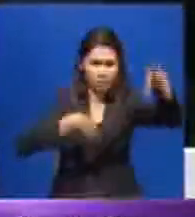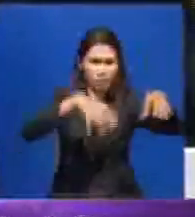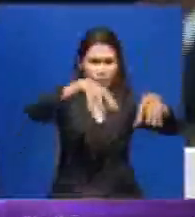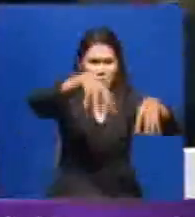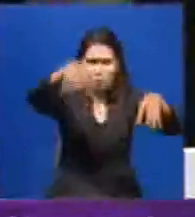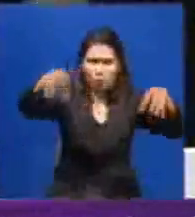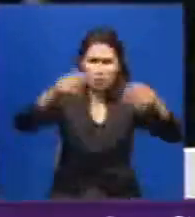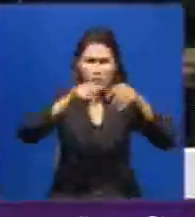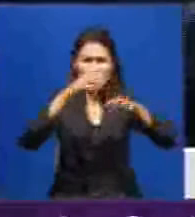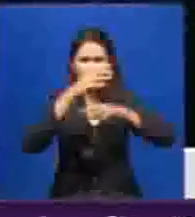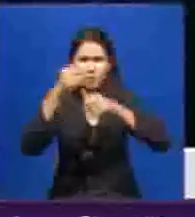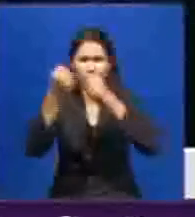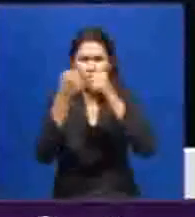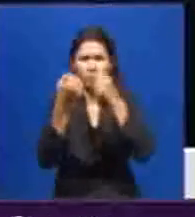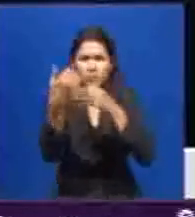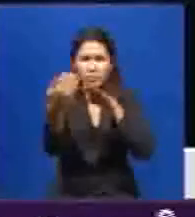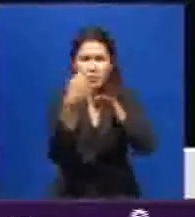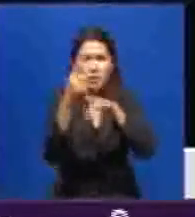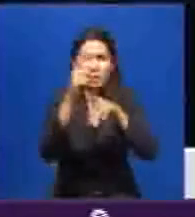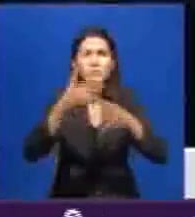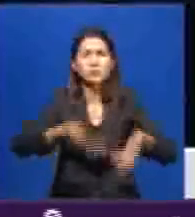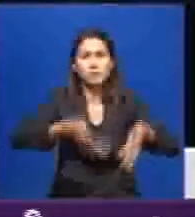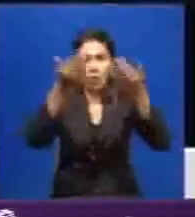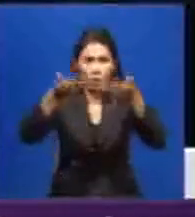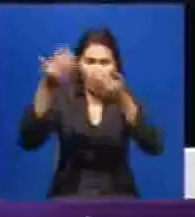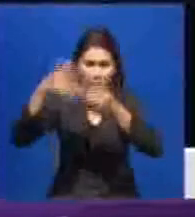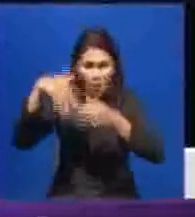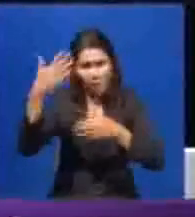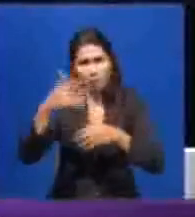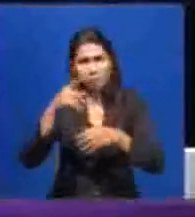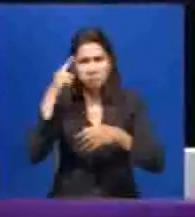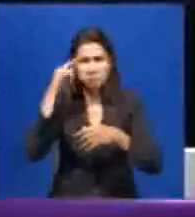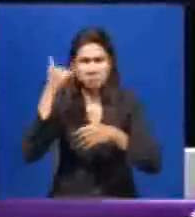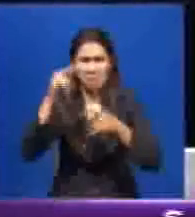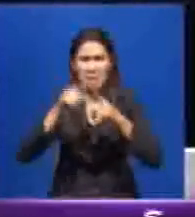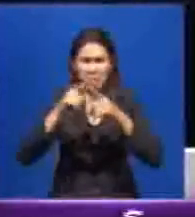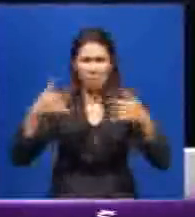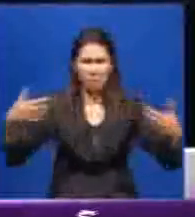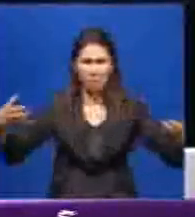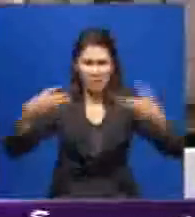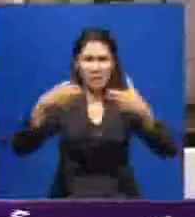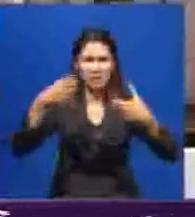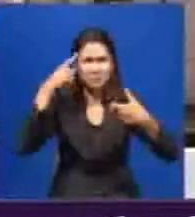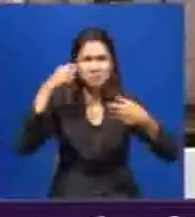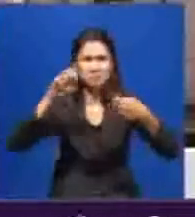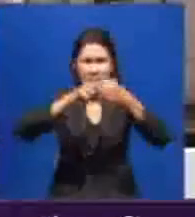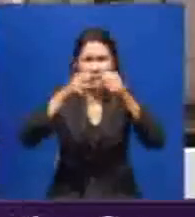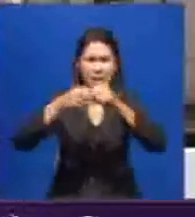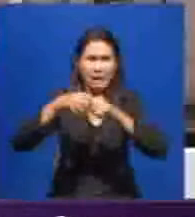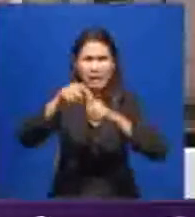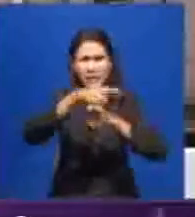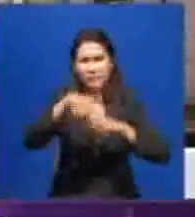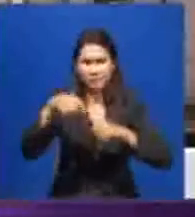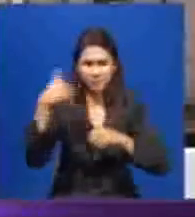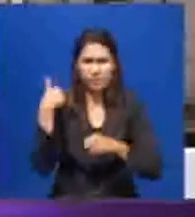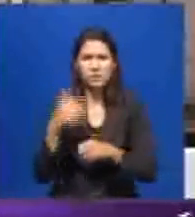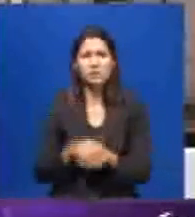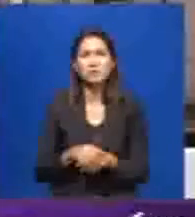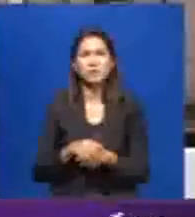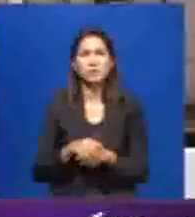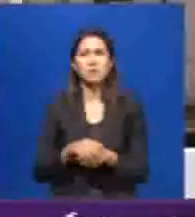งอันนั้นก็คงจุดแรกนะครับที่จะเกิดอะไรขึ้นก็คงปะทะกันกับบรรดาท่านที่อยู่ที่นั่นอยู่แล้วใช่ไหมครับอันที่ส